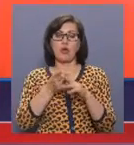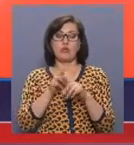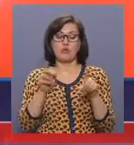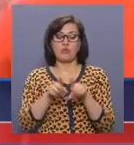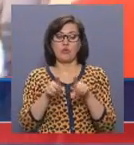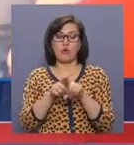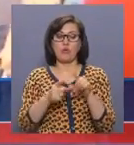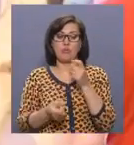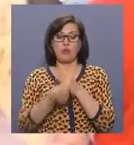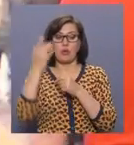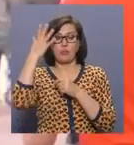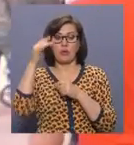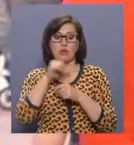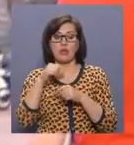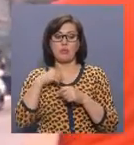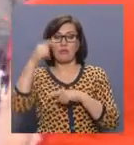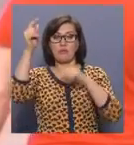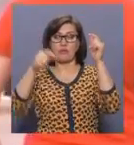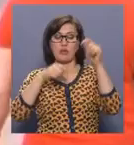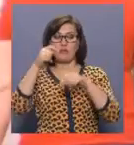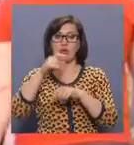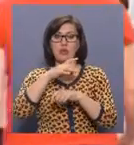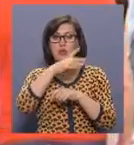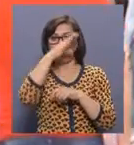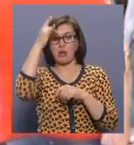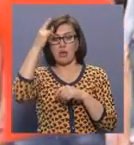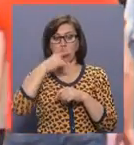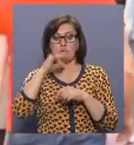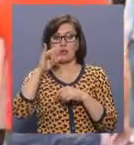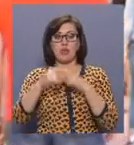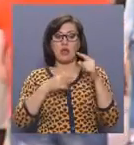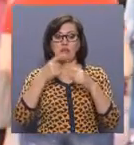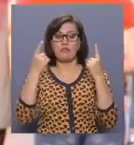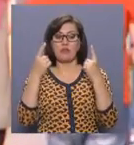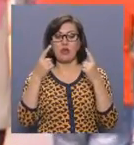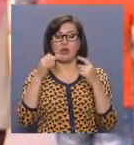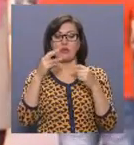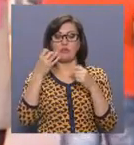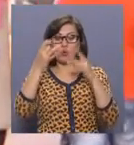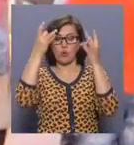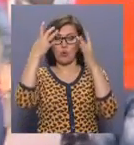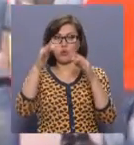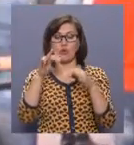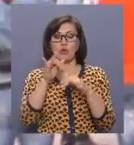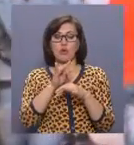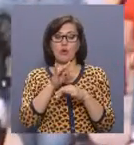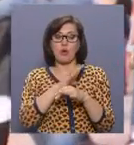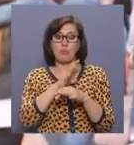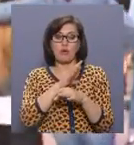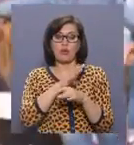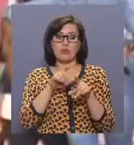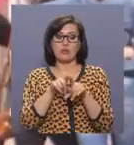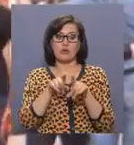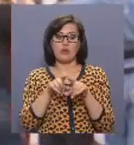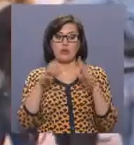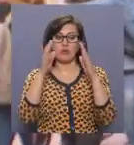зрения и возникла идея самого фестиваля, чтобы небо Казахстана, как наследника великой кочевой культуры, было